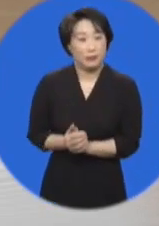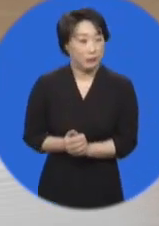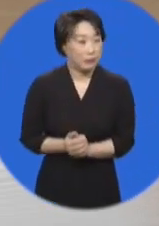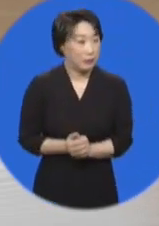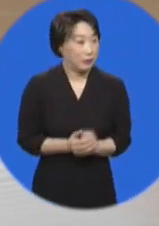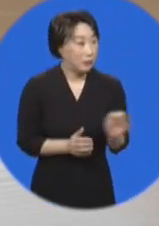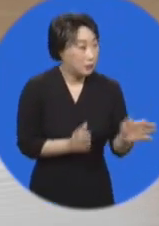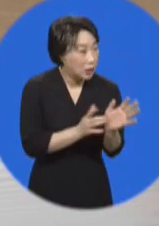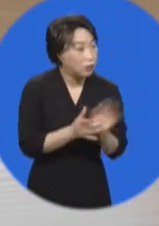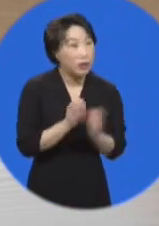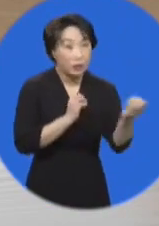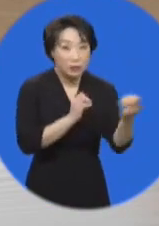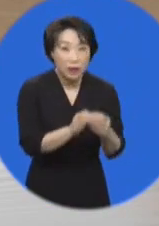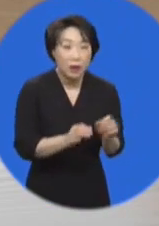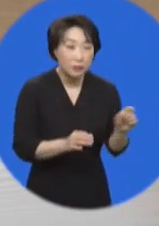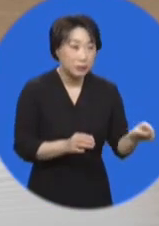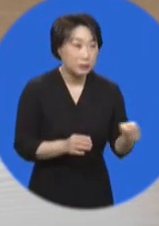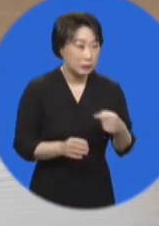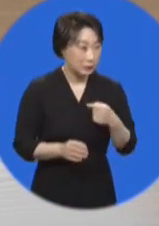예수께서 대답하여 가라사대